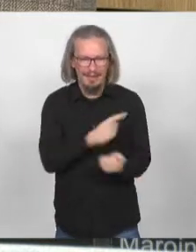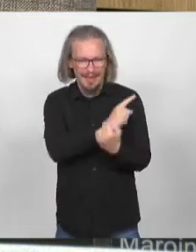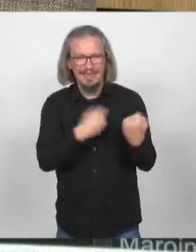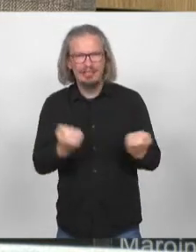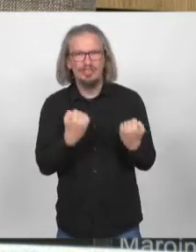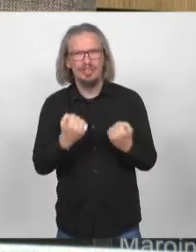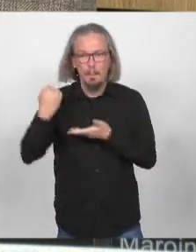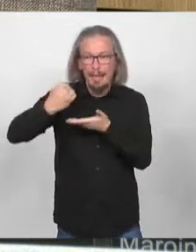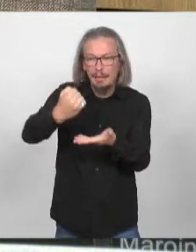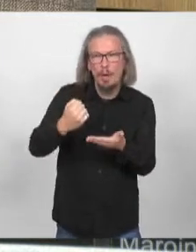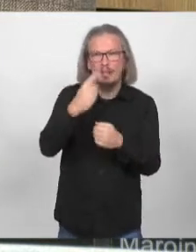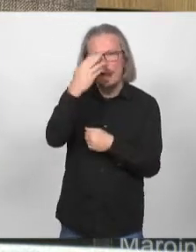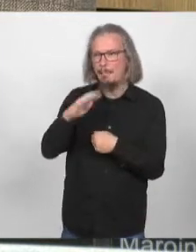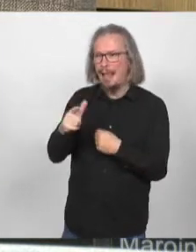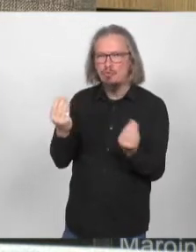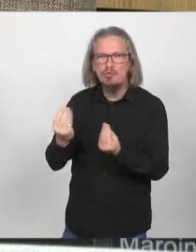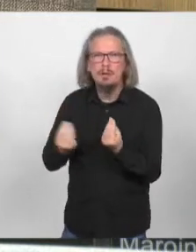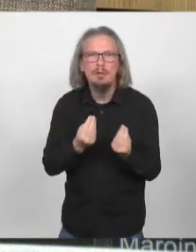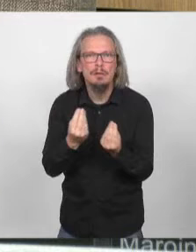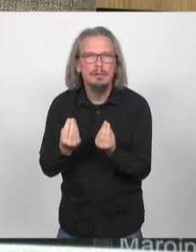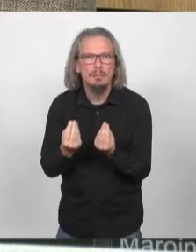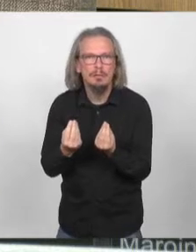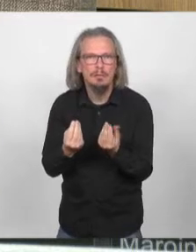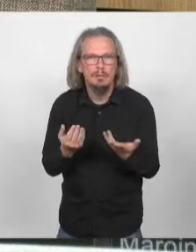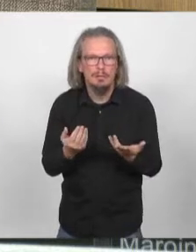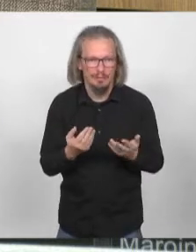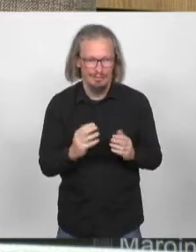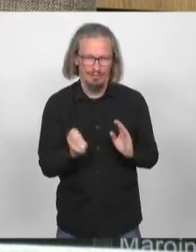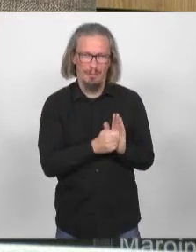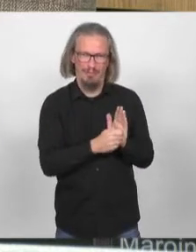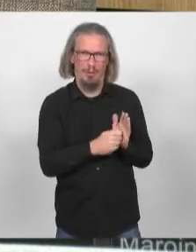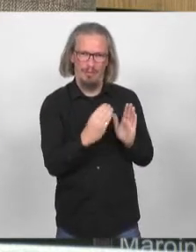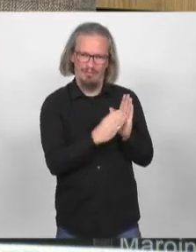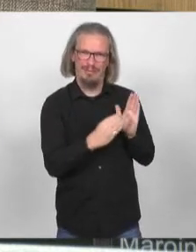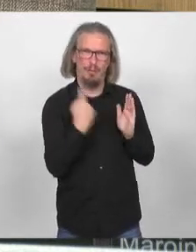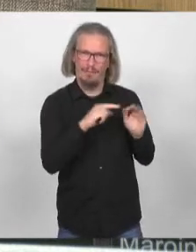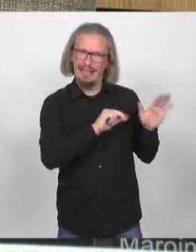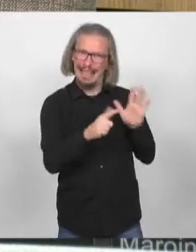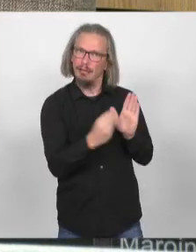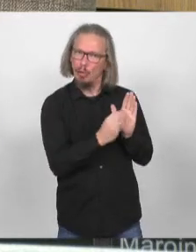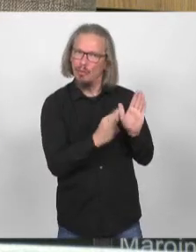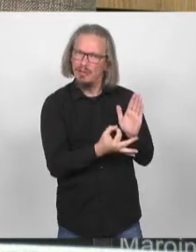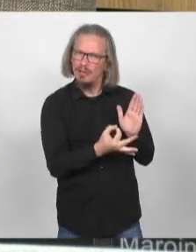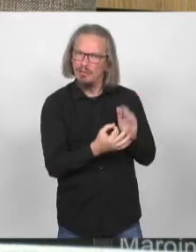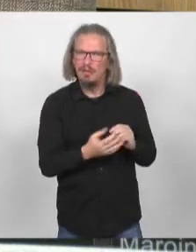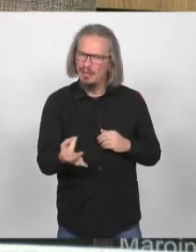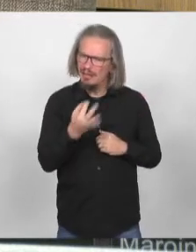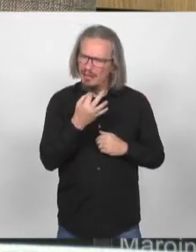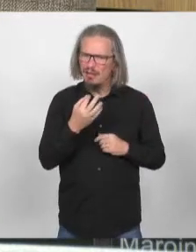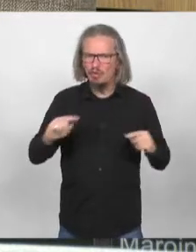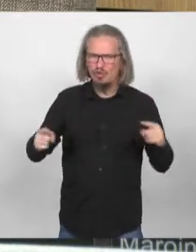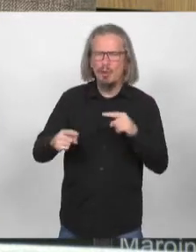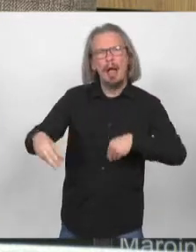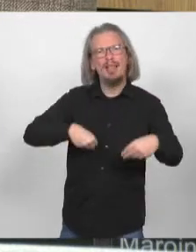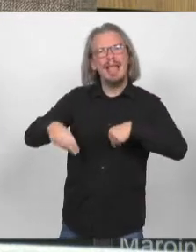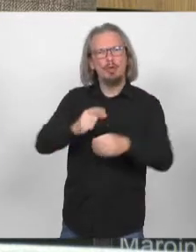environnemental du patrimoine de l'AMEL? C'était l'axe 1 de l'action numéro 27 du PCAET. La délibération évoque un schéma directeur de l'énergie, mais